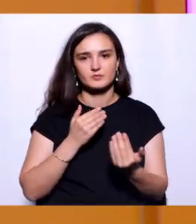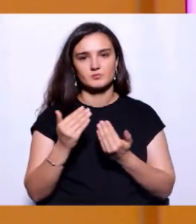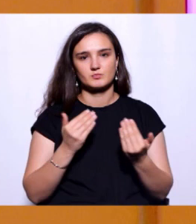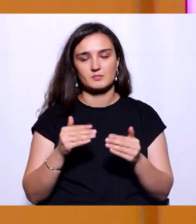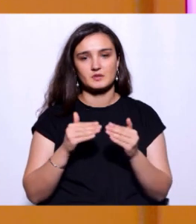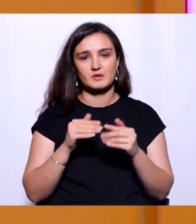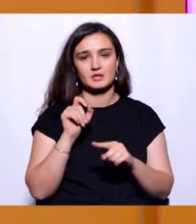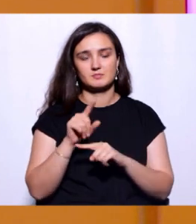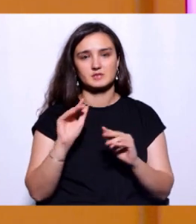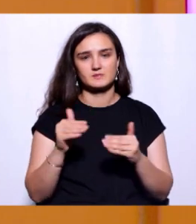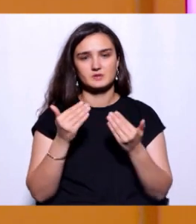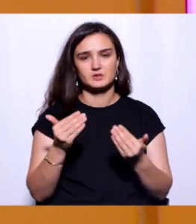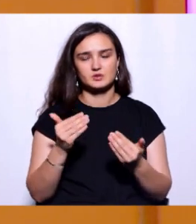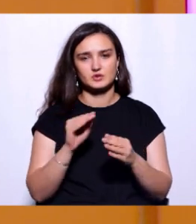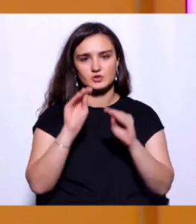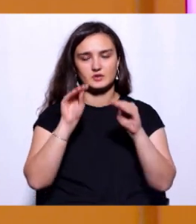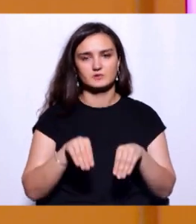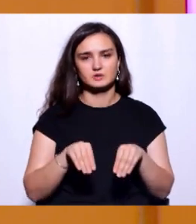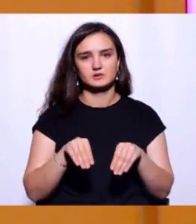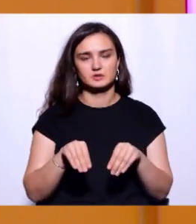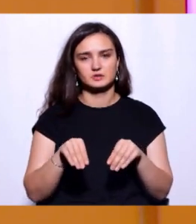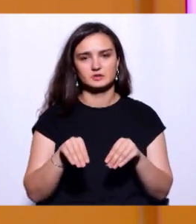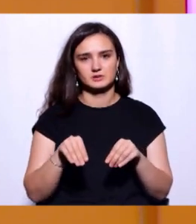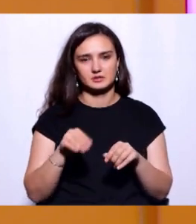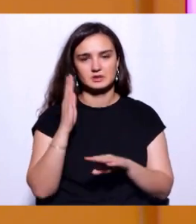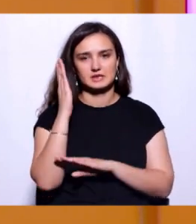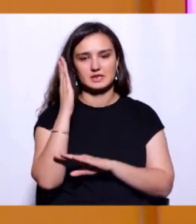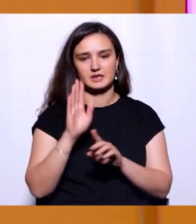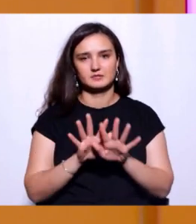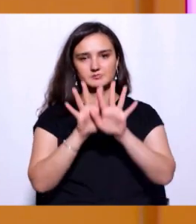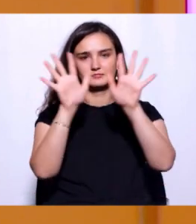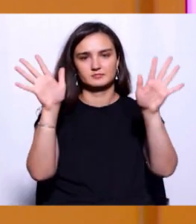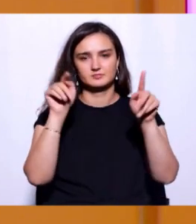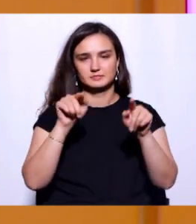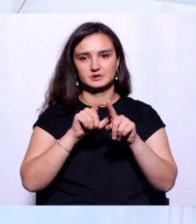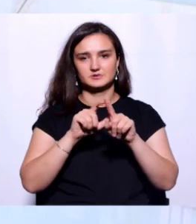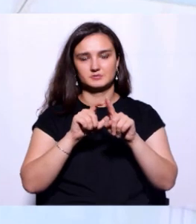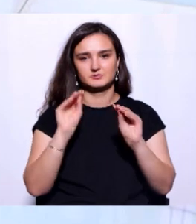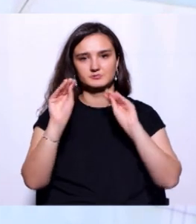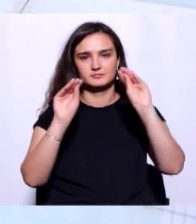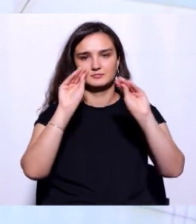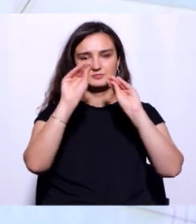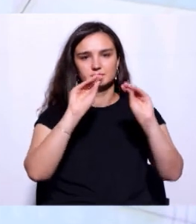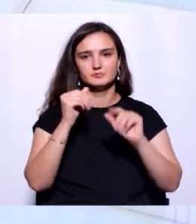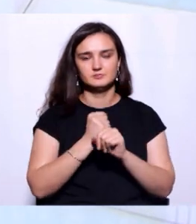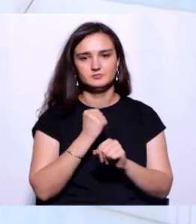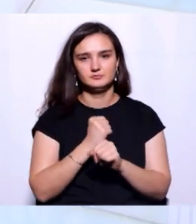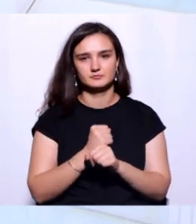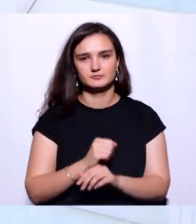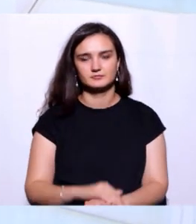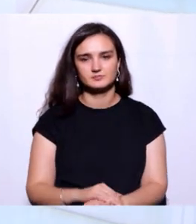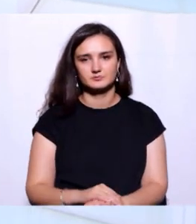Ლექსიკის დამდავალებისთვის შეავსეთ გენეალოგიური ხე მოცემული სიტყვებით. Zach.